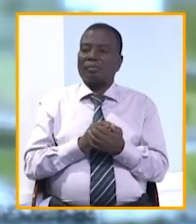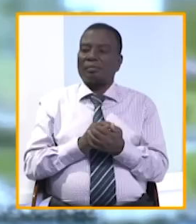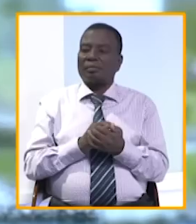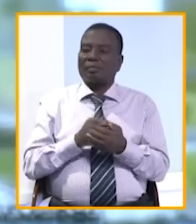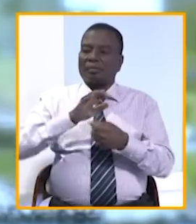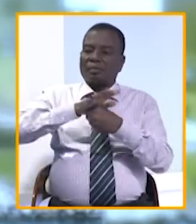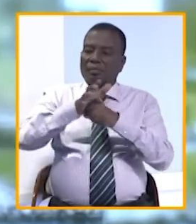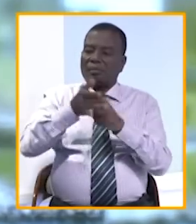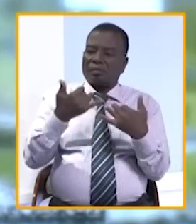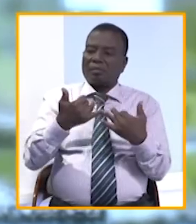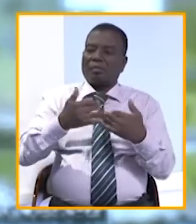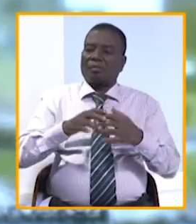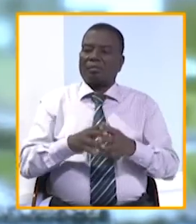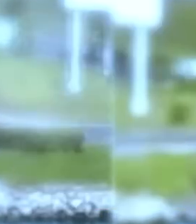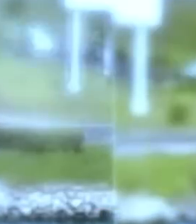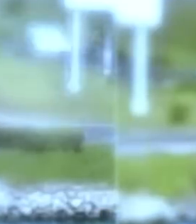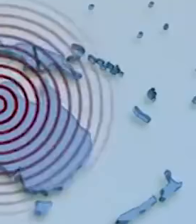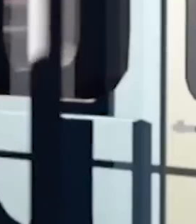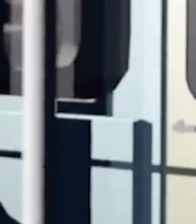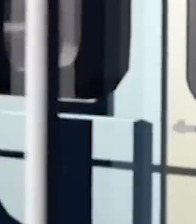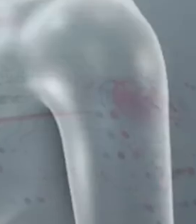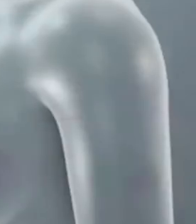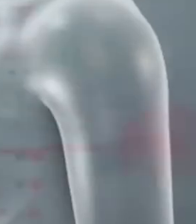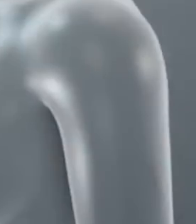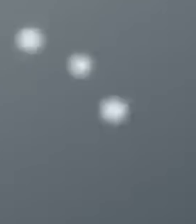l'évolution de la COVID-19 en Côte d'Ivoire.